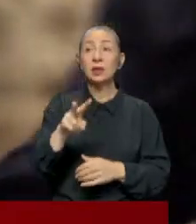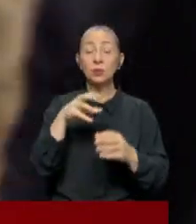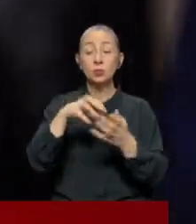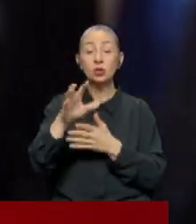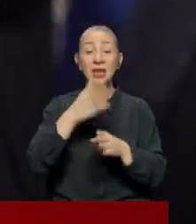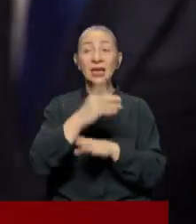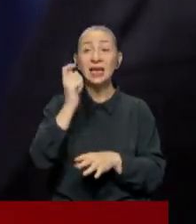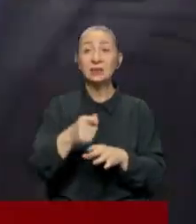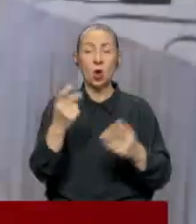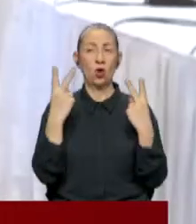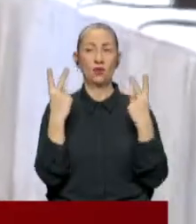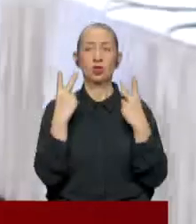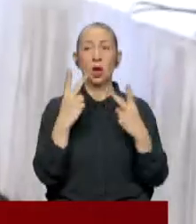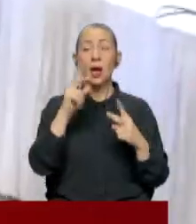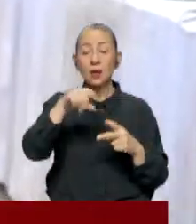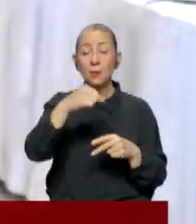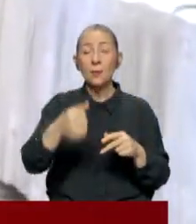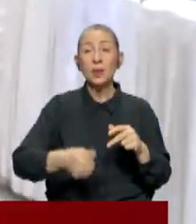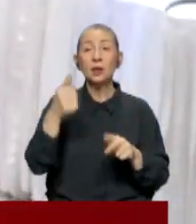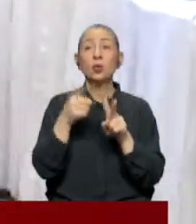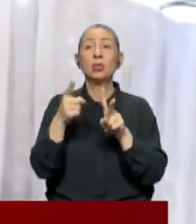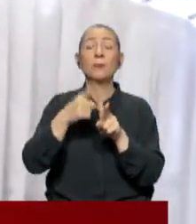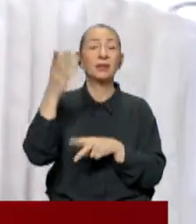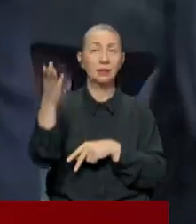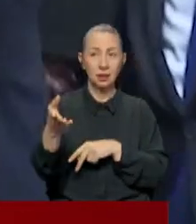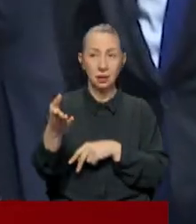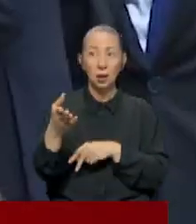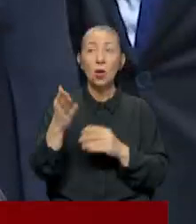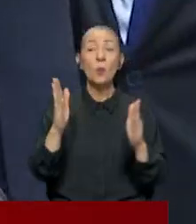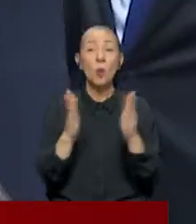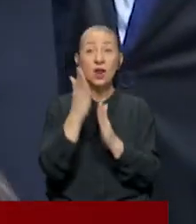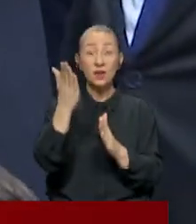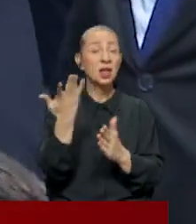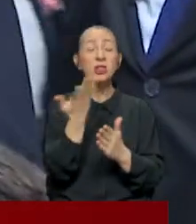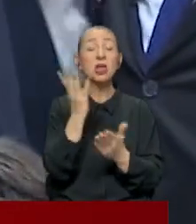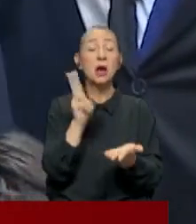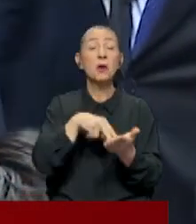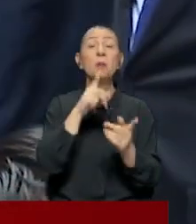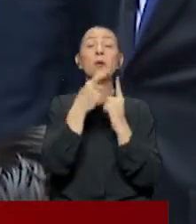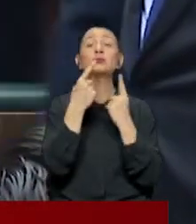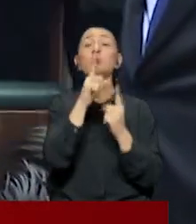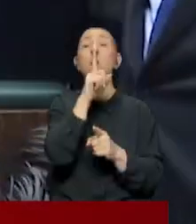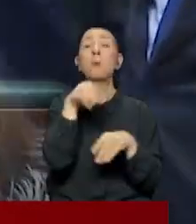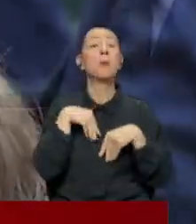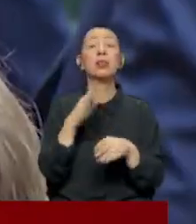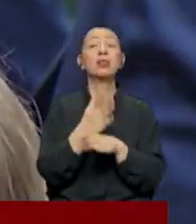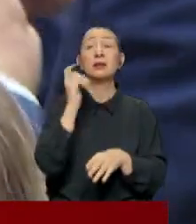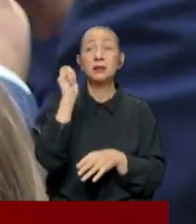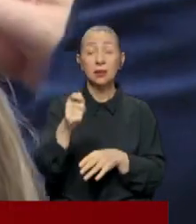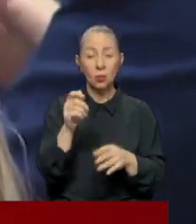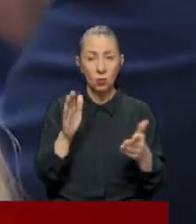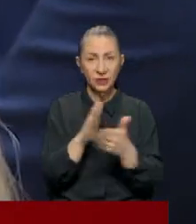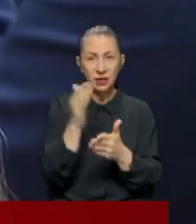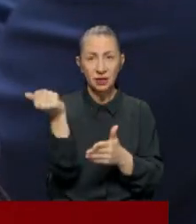bütçe gerçekleşmeleriyle övündü. Hazine ve Maliye Bakanı Nurettin Nebati. Muhalefete niye çıkıp konuşmuyorsunuz diye seslendi.